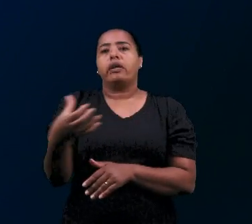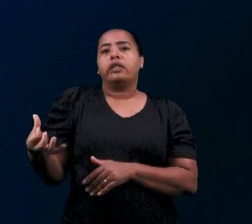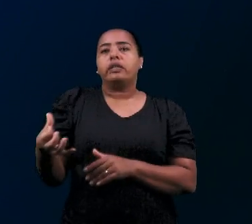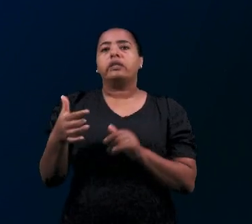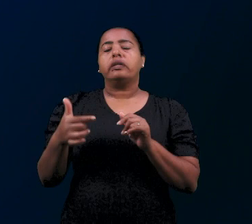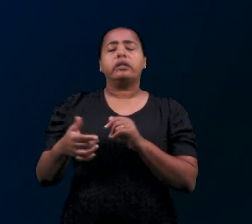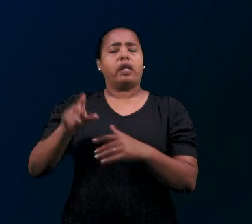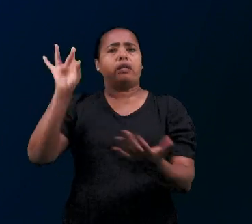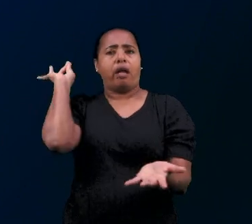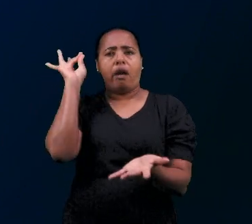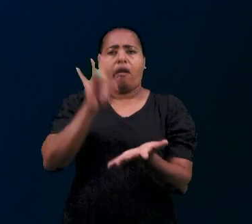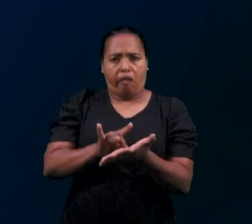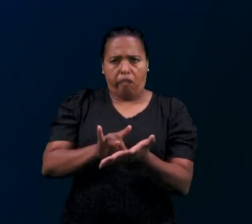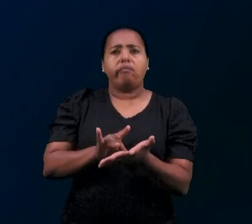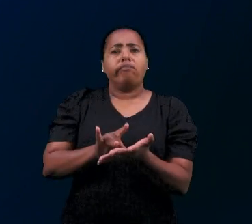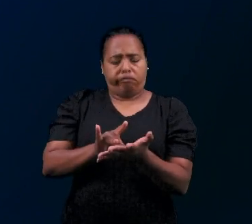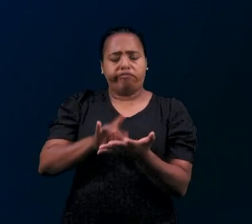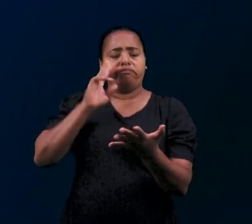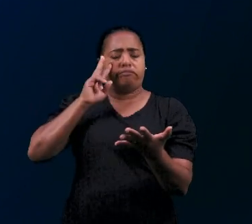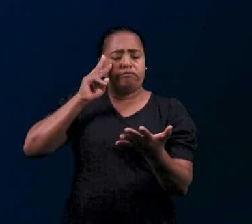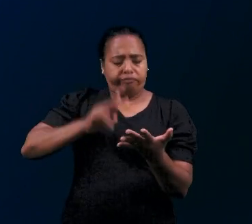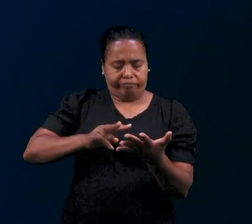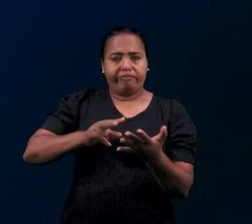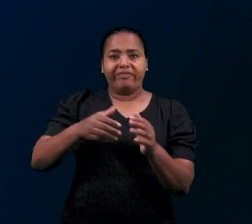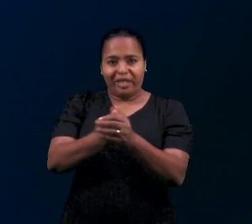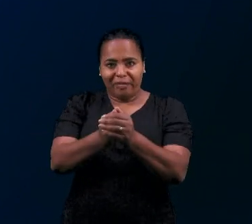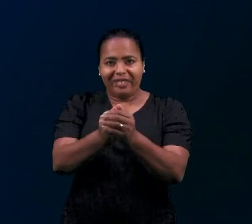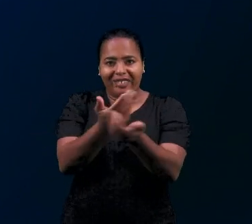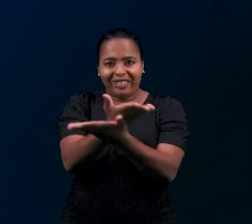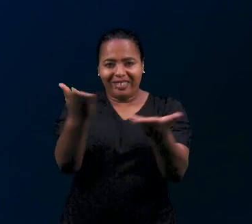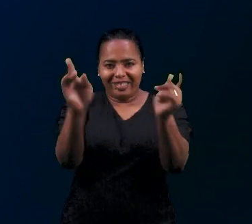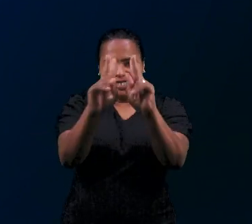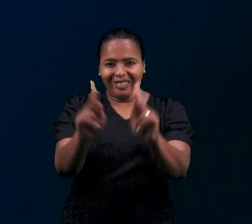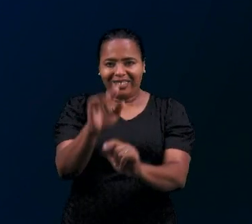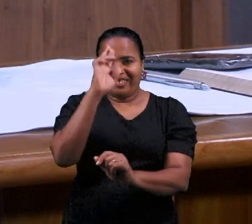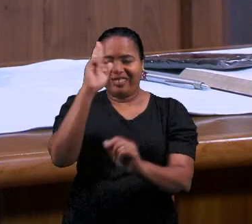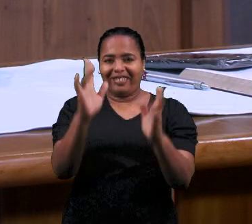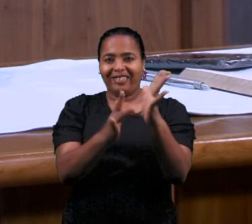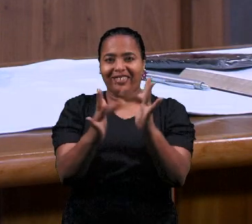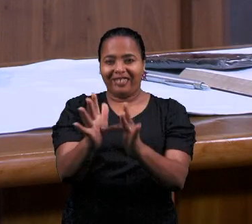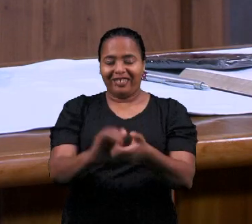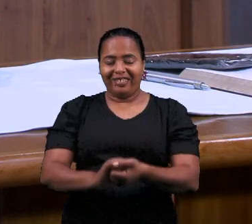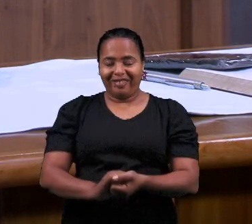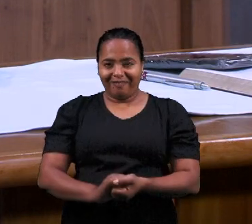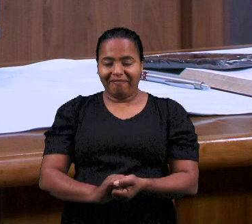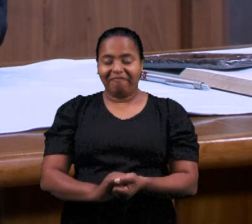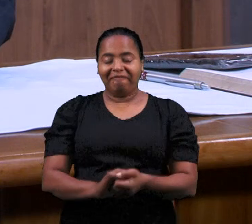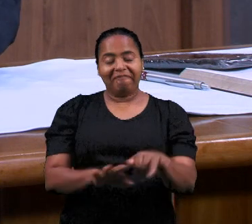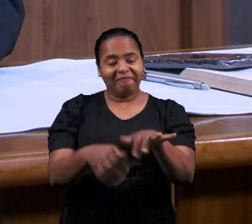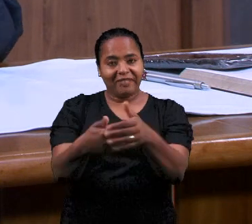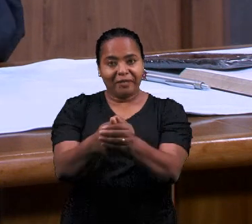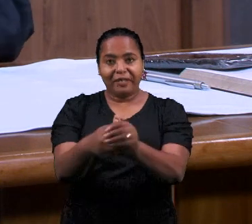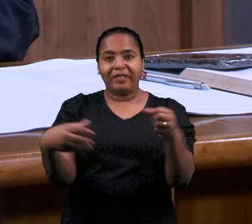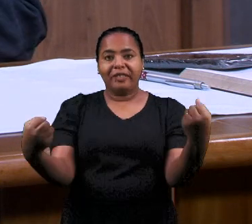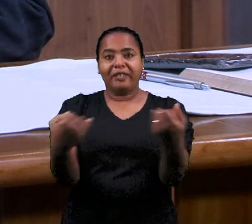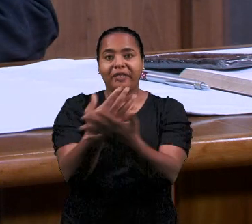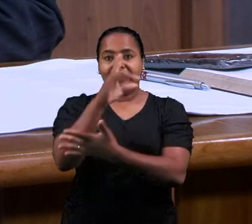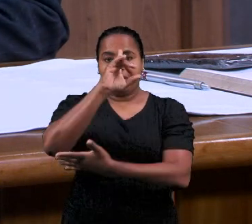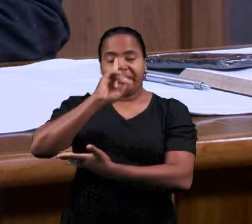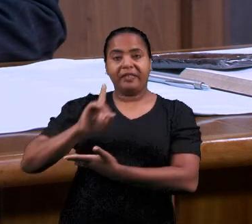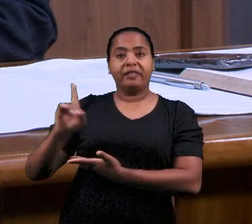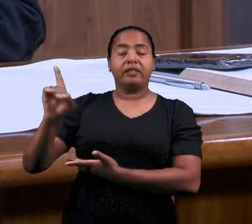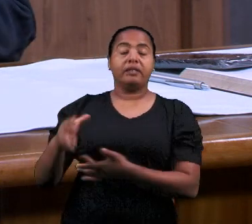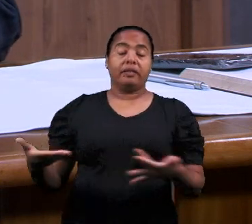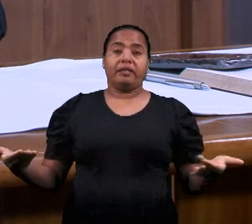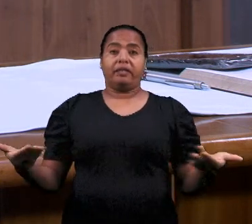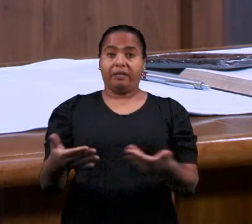pouvons donc confirmer cette affirmation. Amen. À tous, la paix du Seigneur Jésus. Amen, gloire à Dieu. Maintenant,